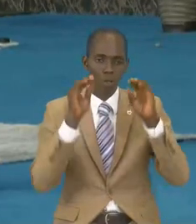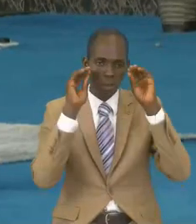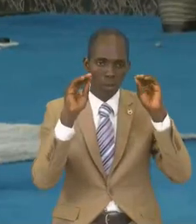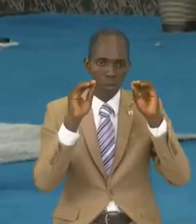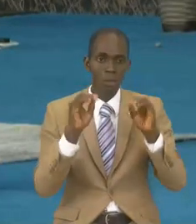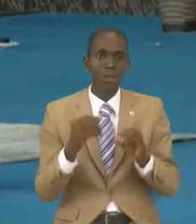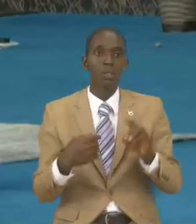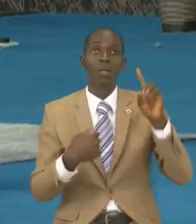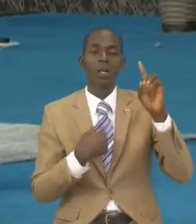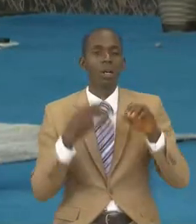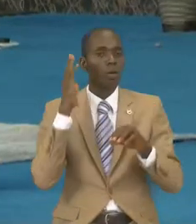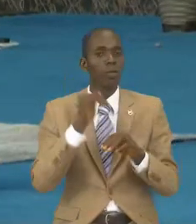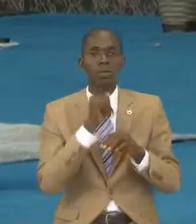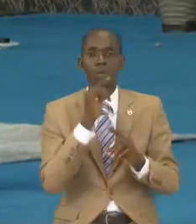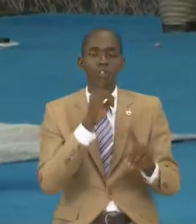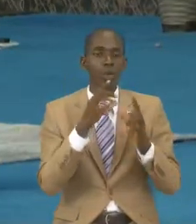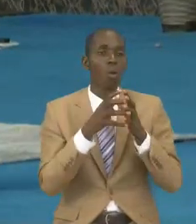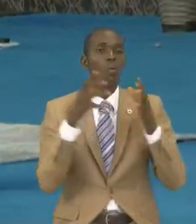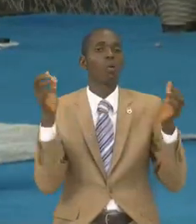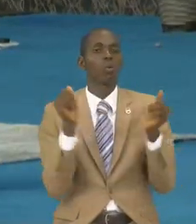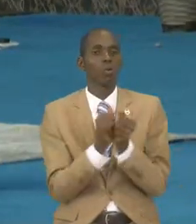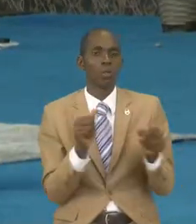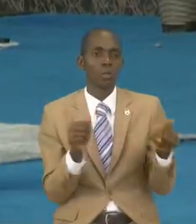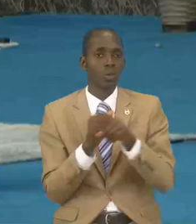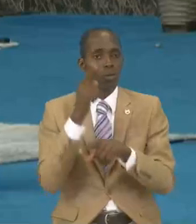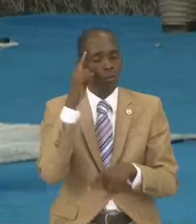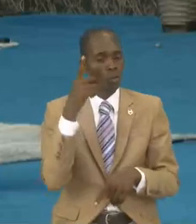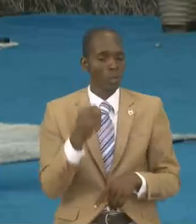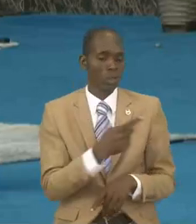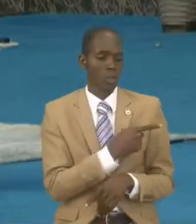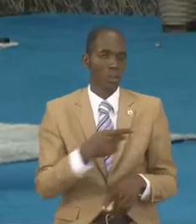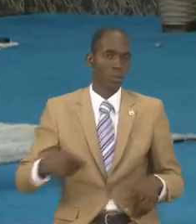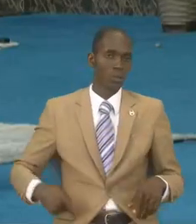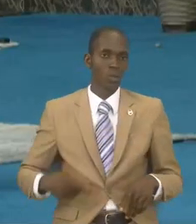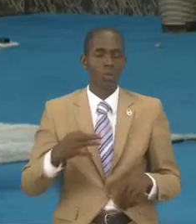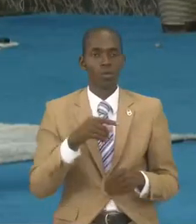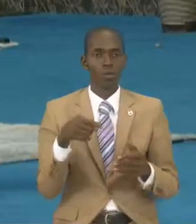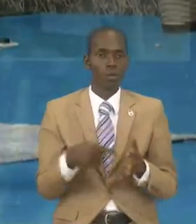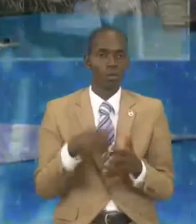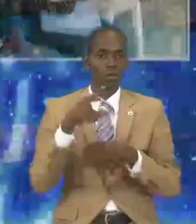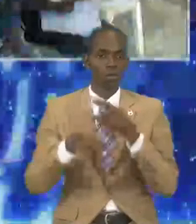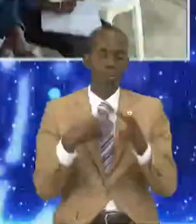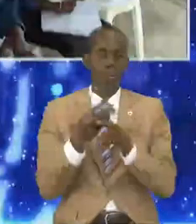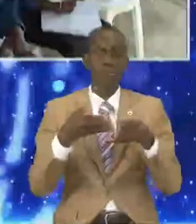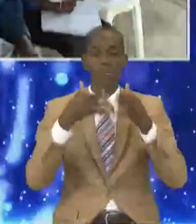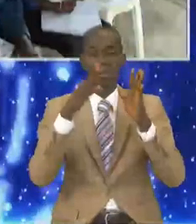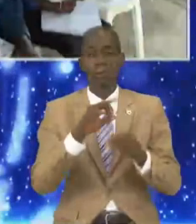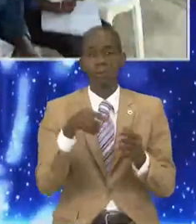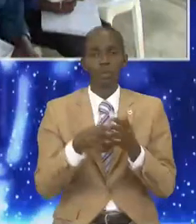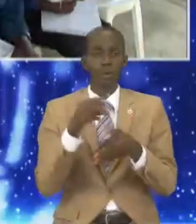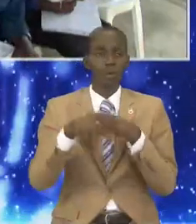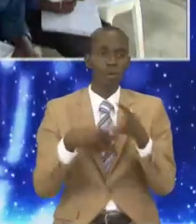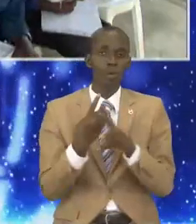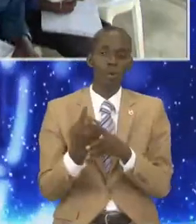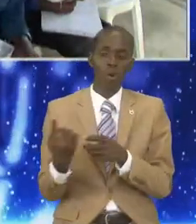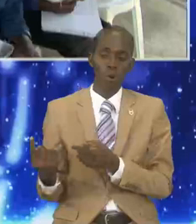discours. Je ne parlerai plus guère avec vous, car le prince de ce monde vient, mais il